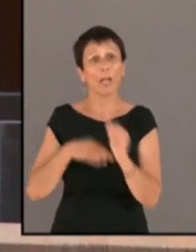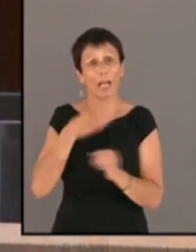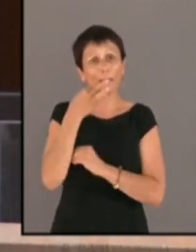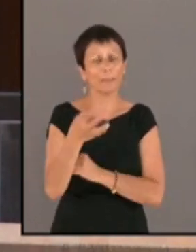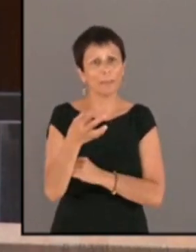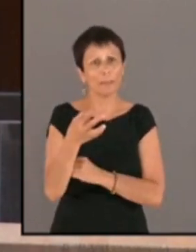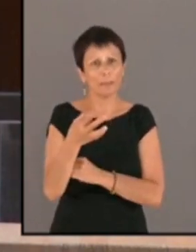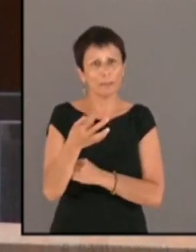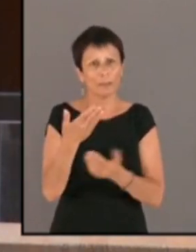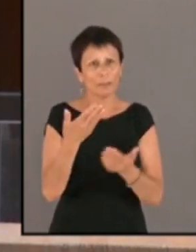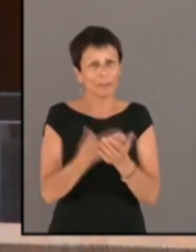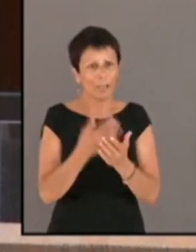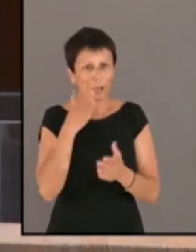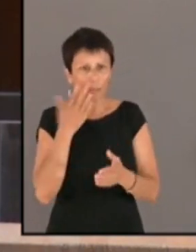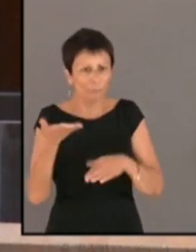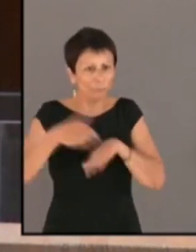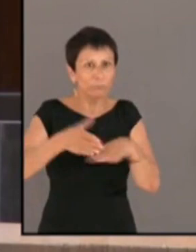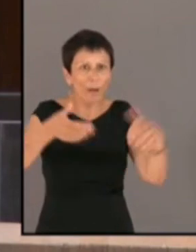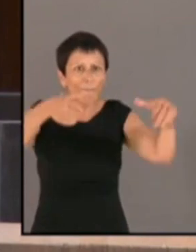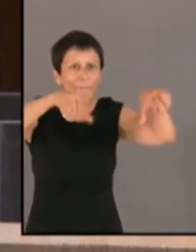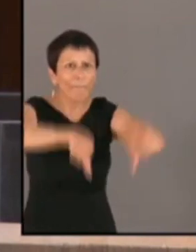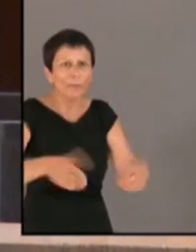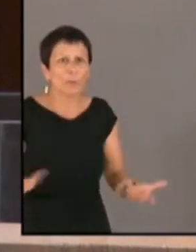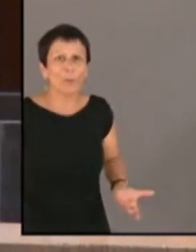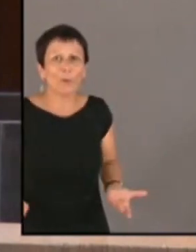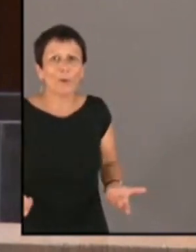tel fiasco. Est-ce que c'est parce que